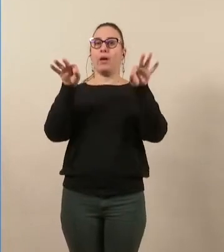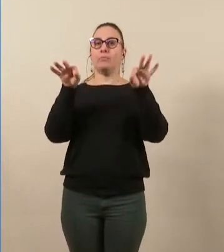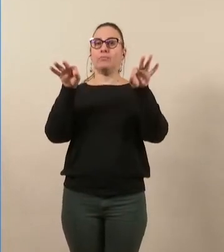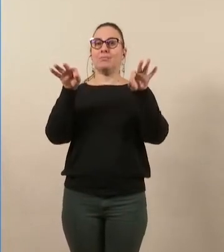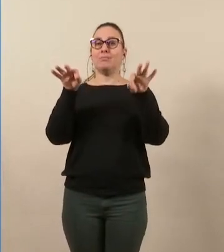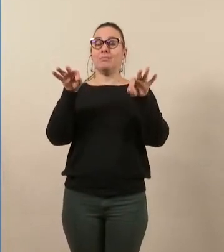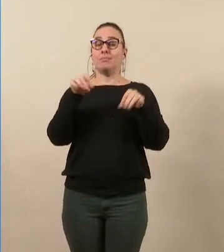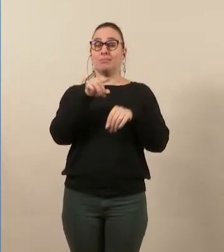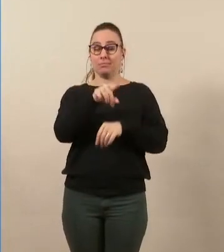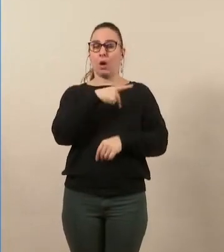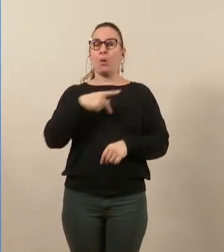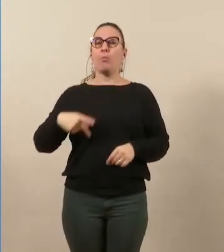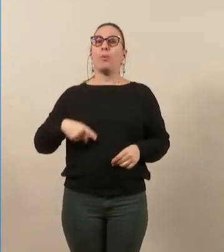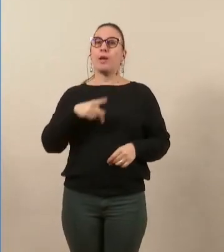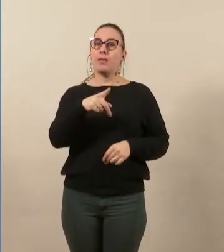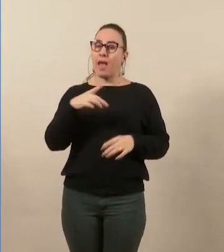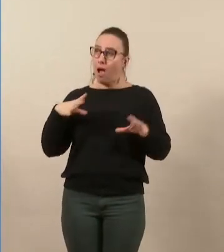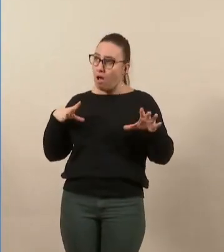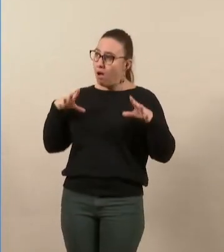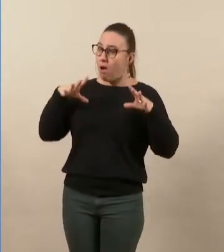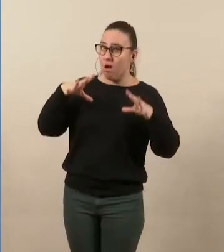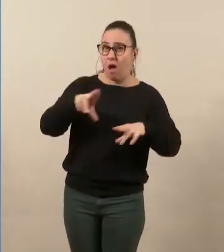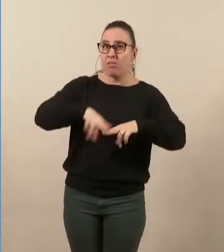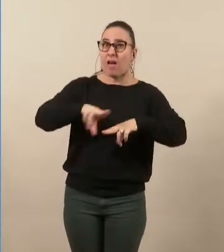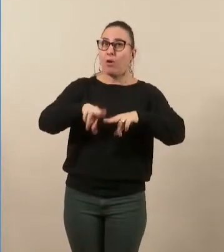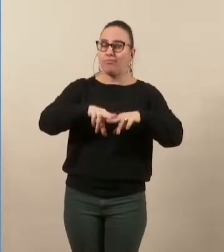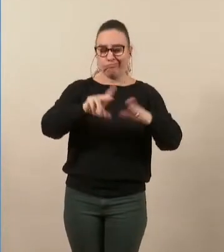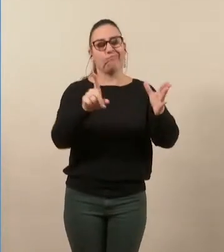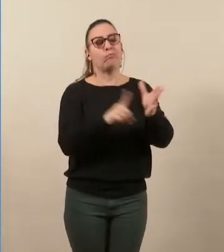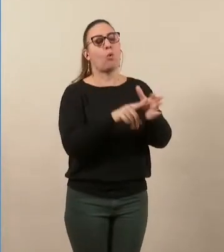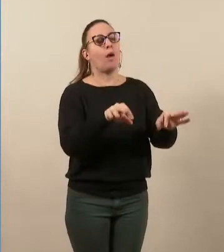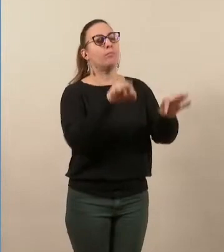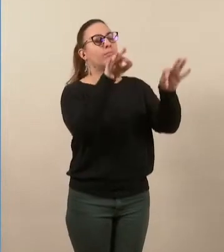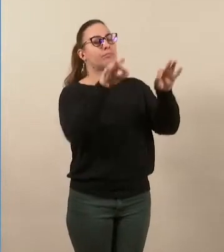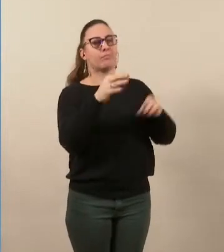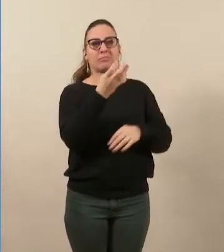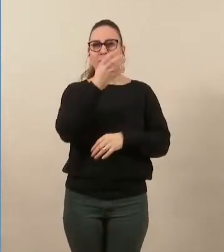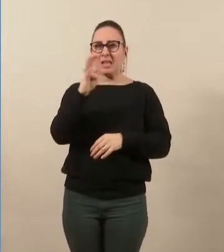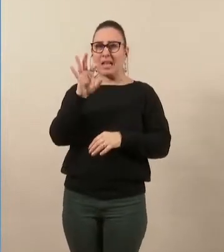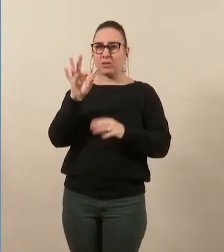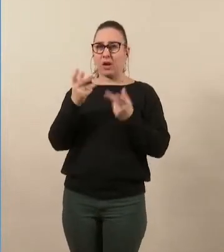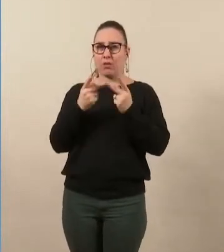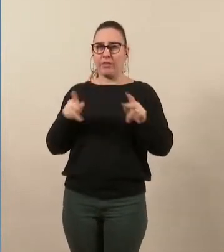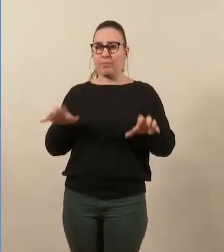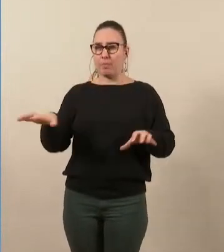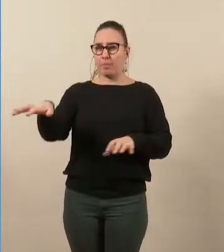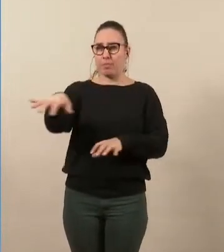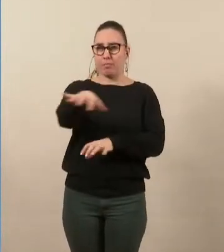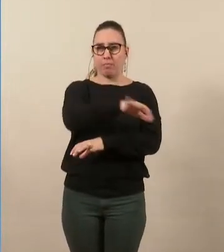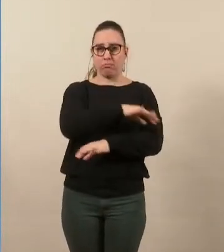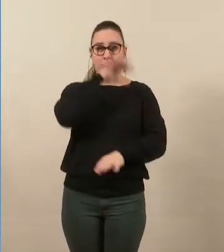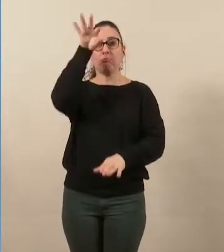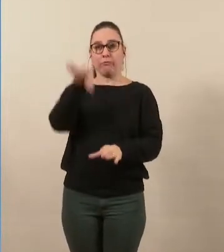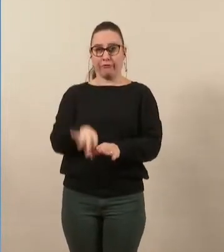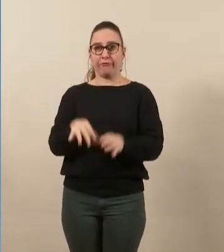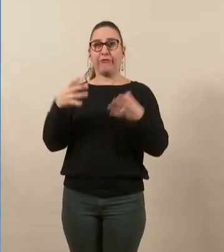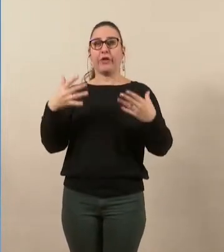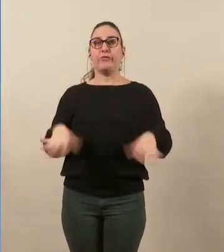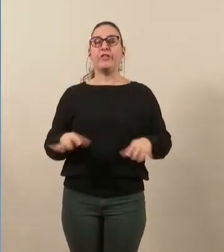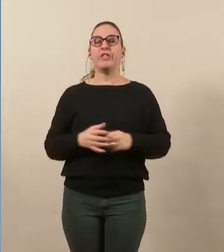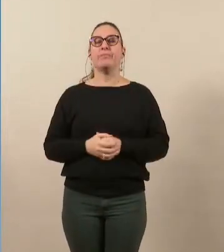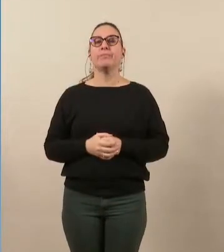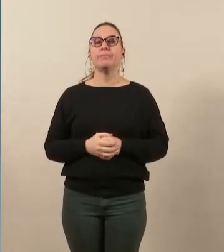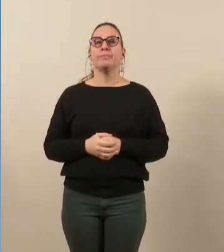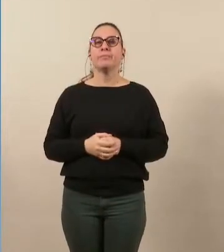propriétaires de logements qui engagent de tels travaux. Plus de 450 communes ont déjà voté ce dispositif